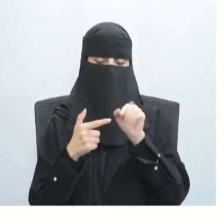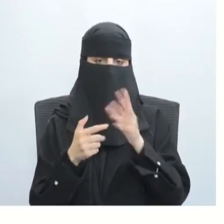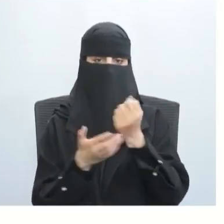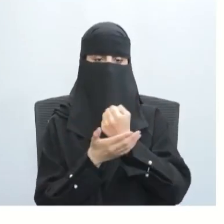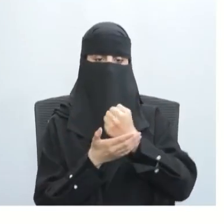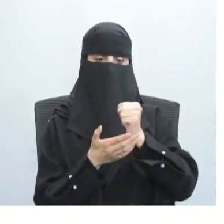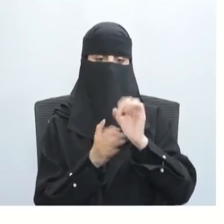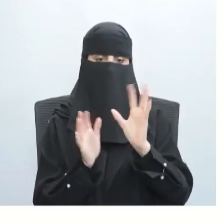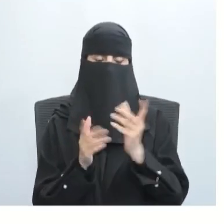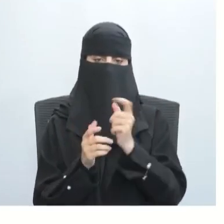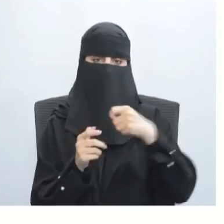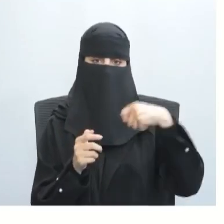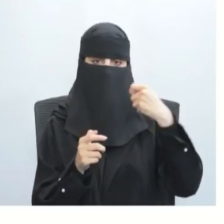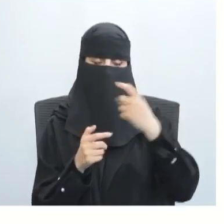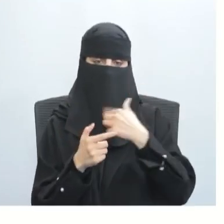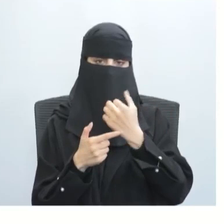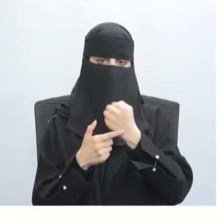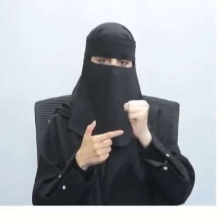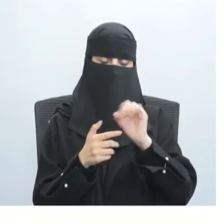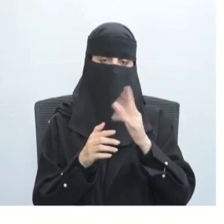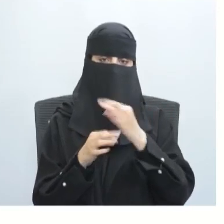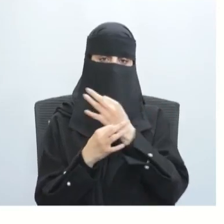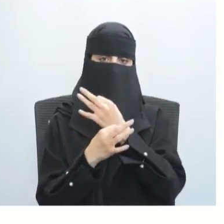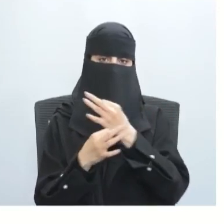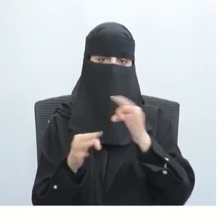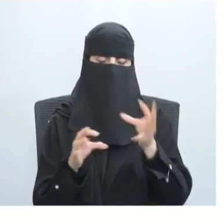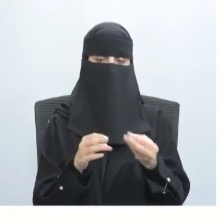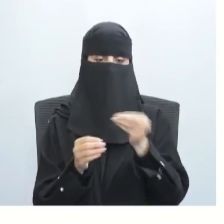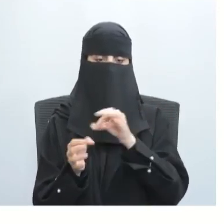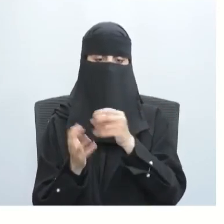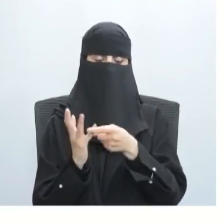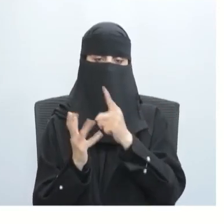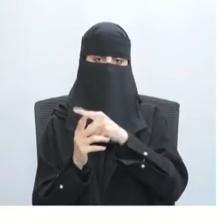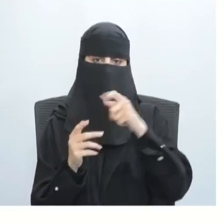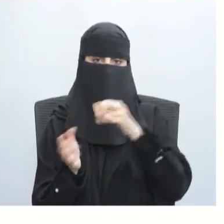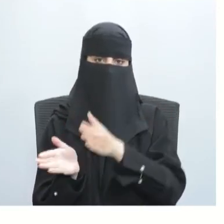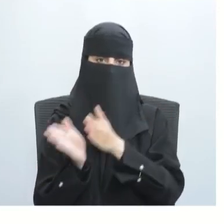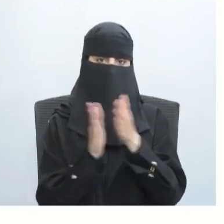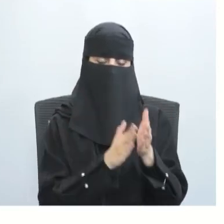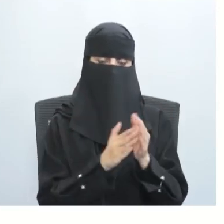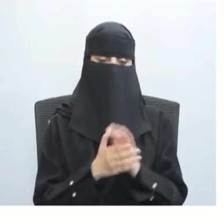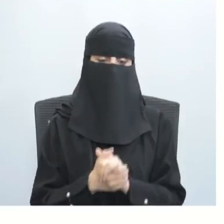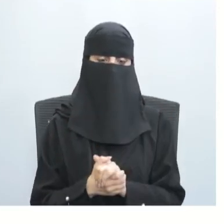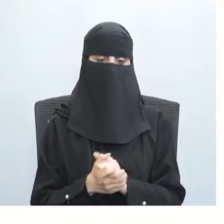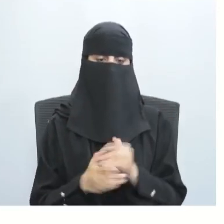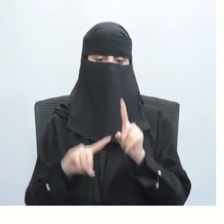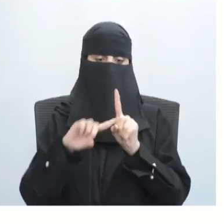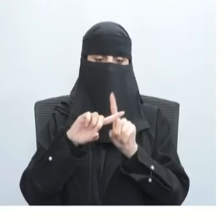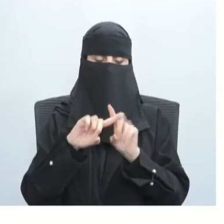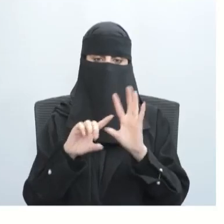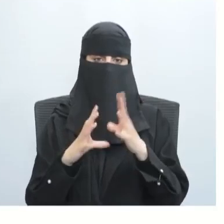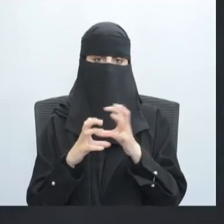تليها حذف المقطع ونقل المقاطع الى اليسار وايضا في ايقونه التاليه